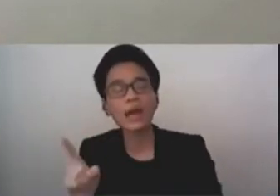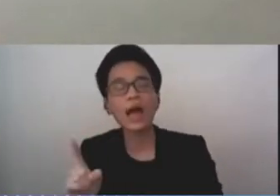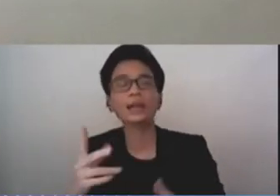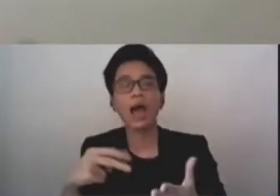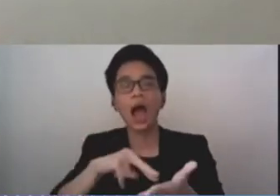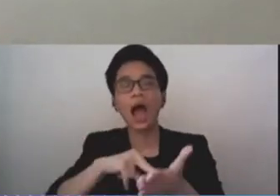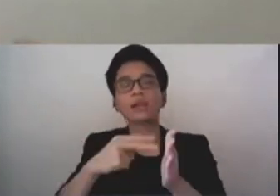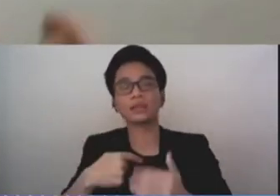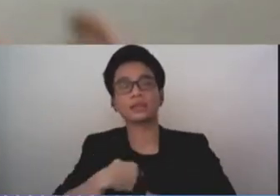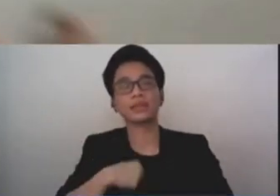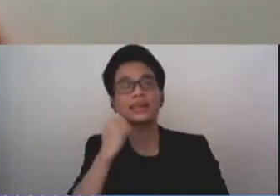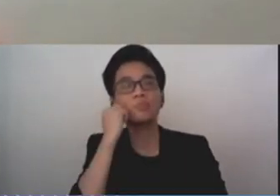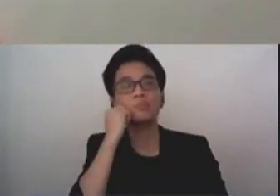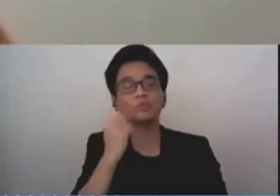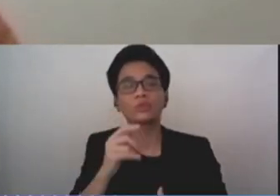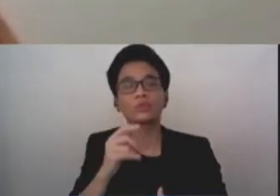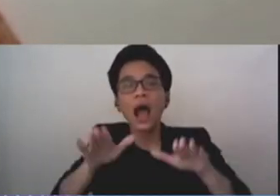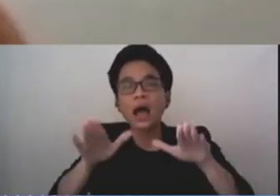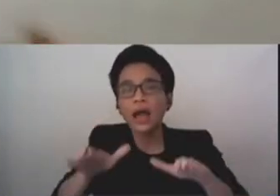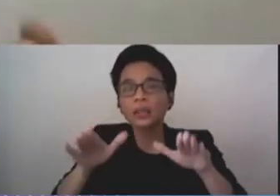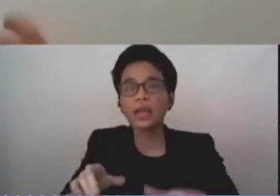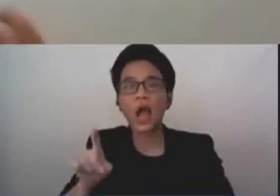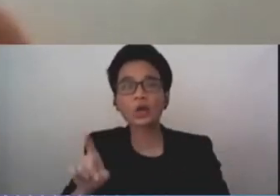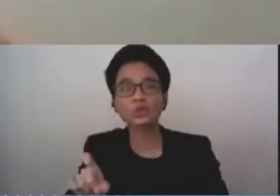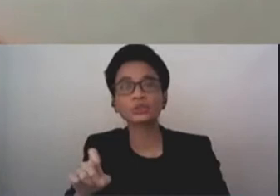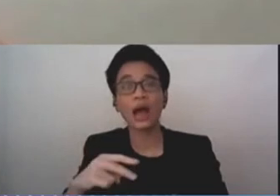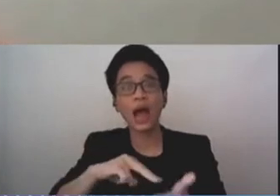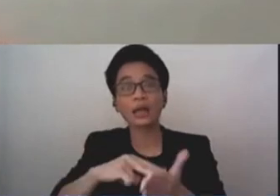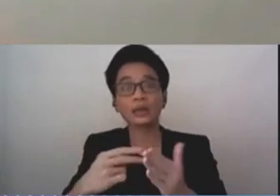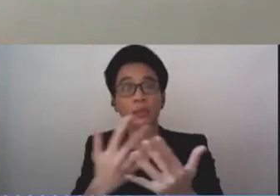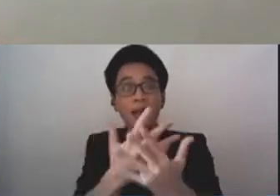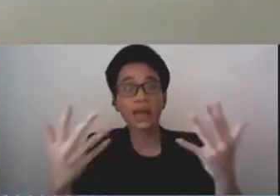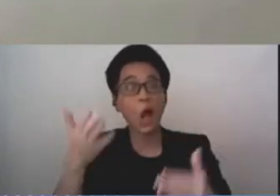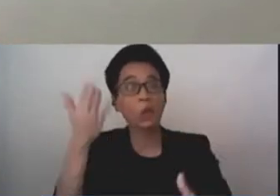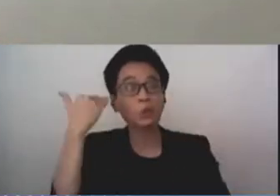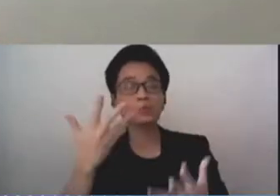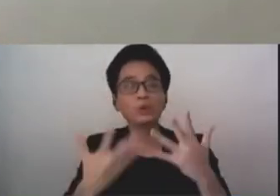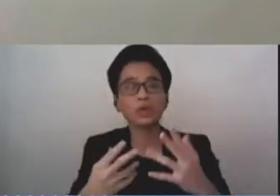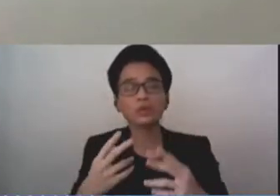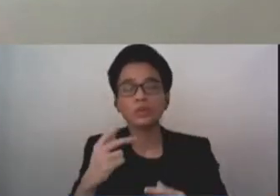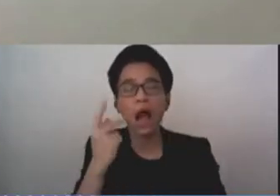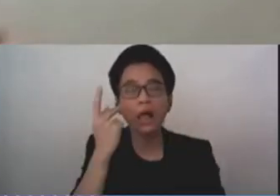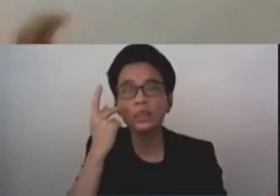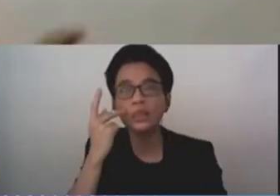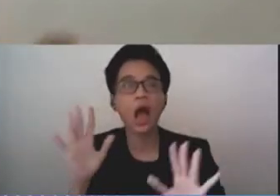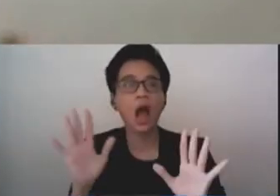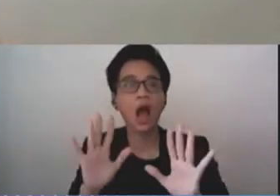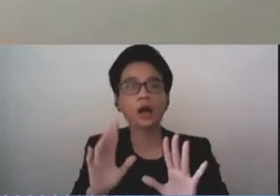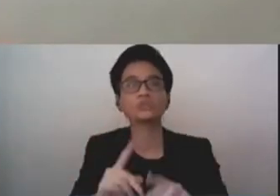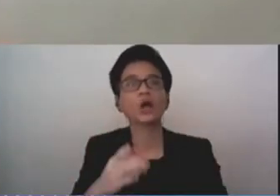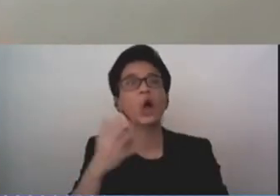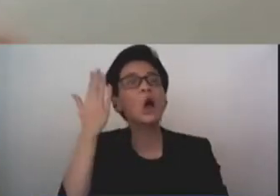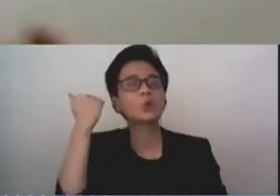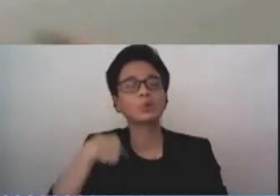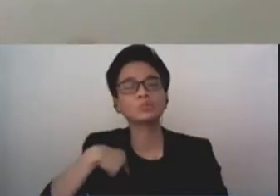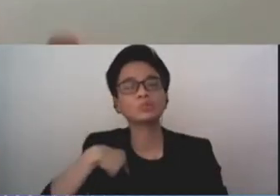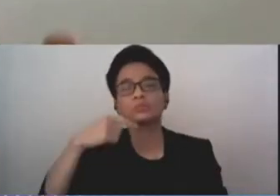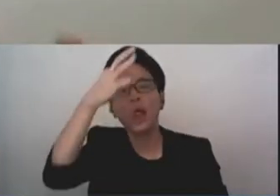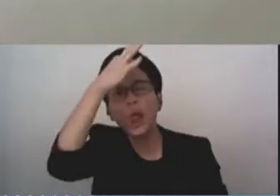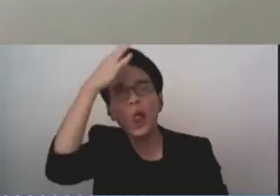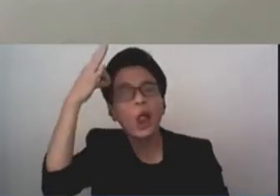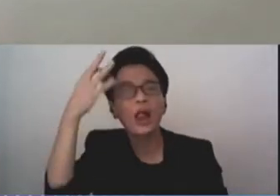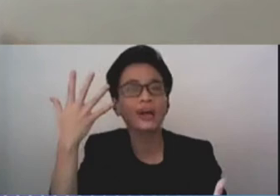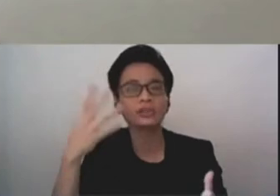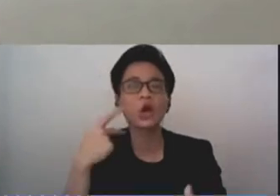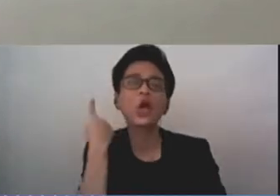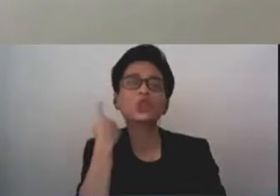kewaspadaan itu tidak dimiliki oleh semua orang, kayak gitu. Kalau saya kan karena waktu itu memang tidak punya pengetahuan sama sekali, ya sudah, karena